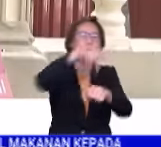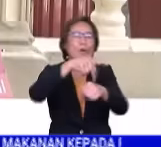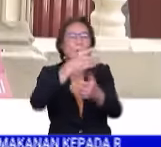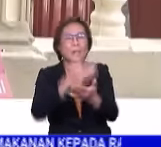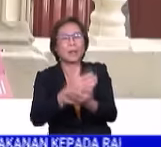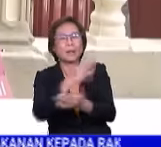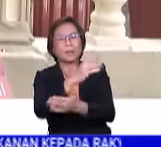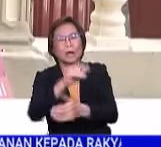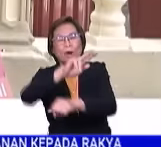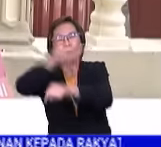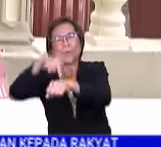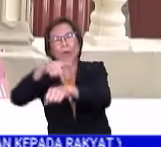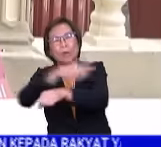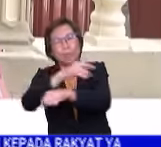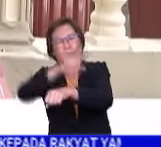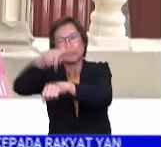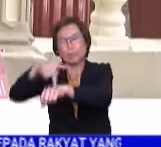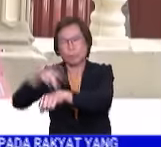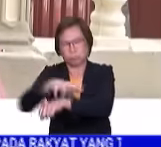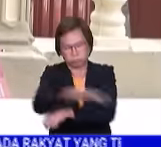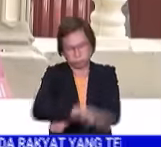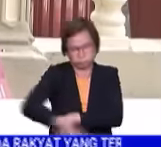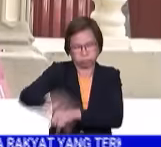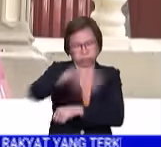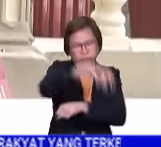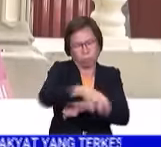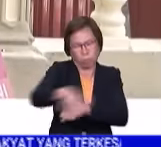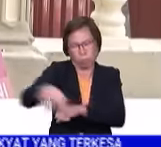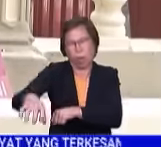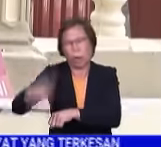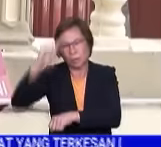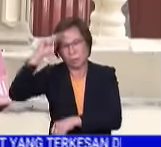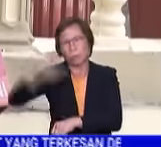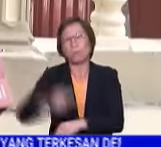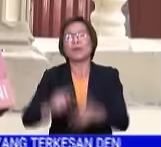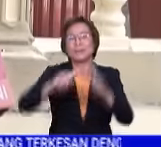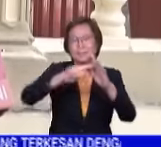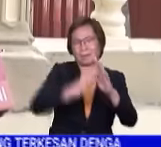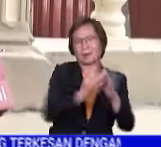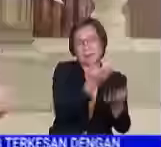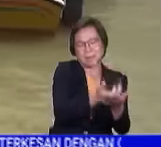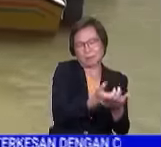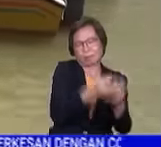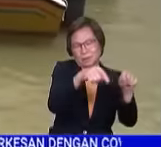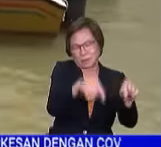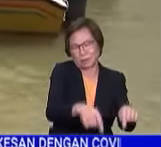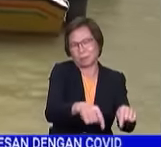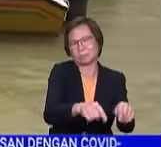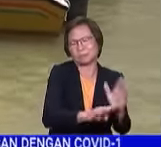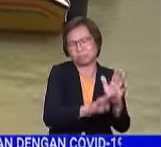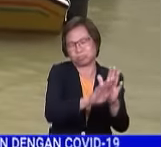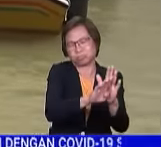dan juga pulau-pulau yang ada di negeri Terengganu ini, boleh menggerakkan ekonomi, khususnya ekonomi setempat.